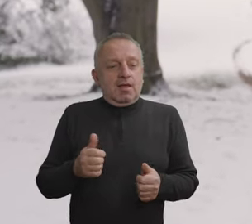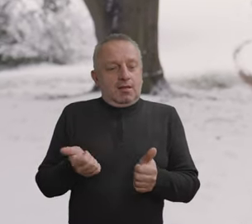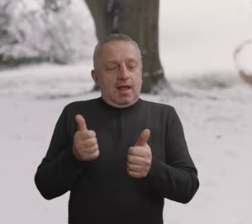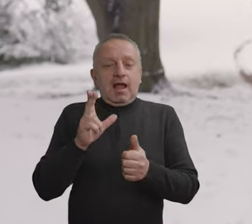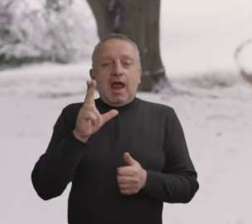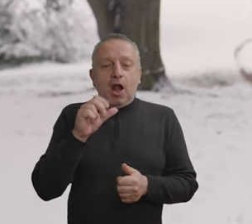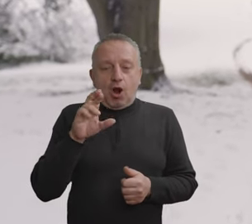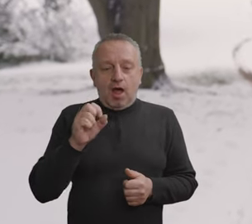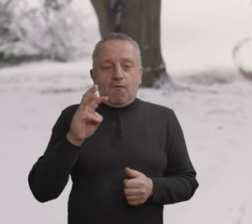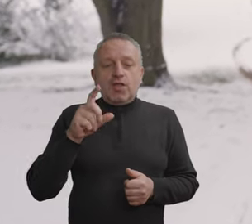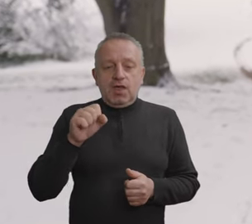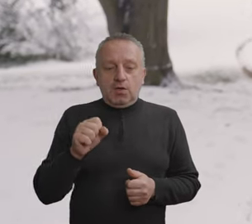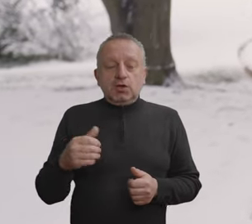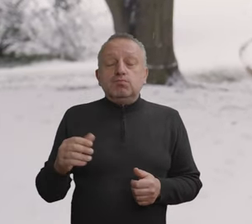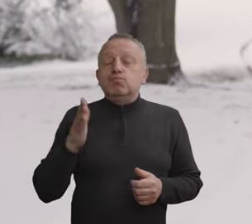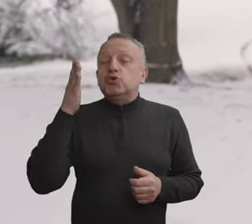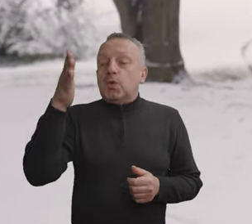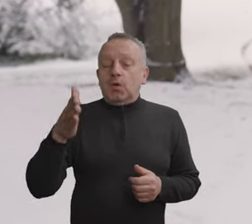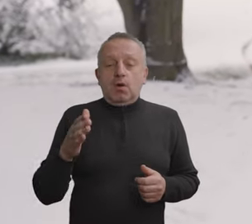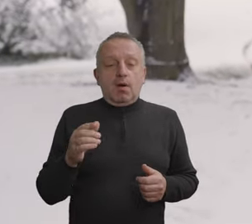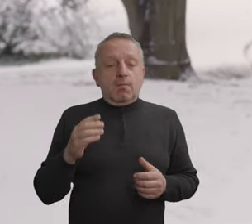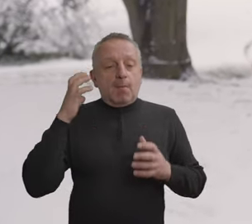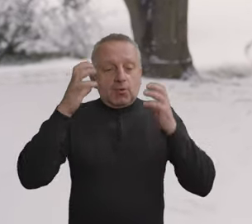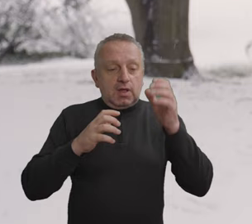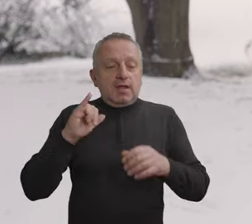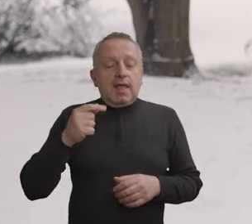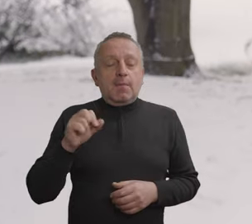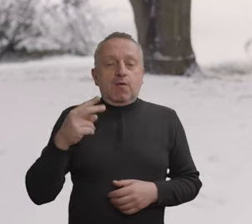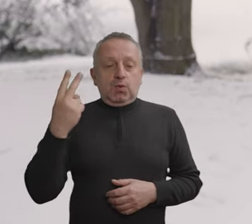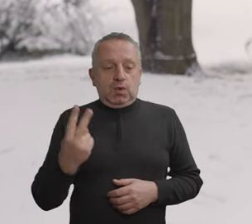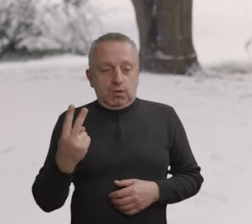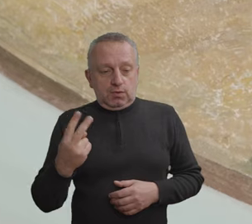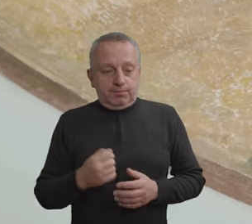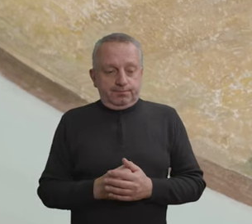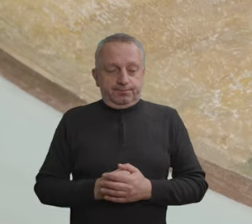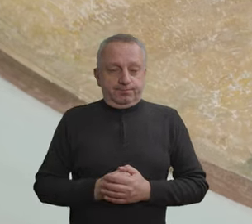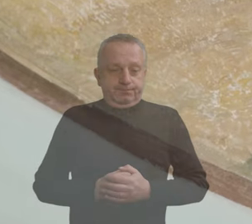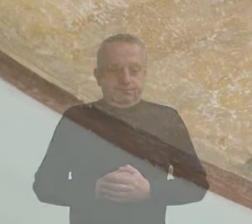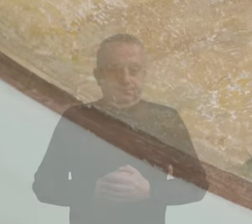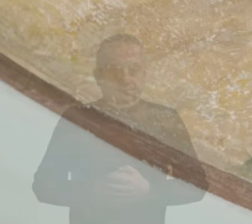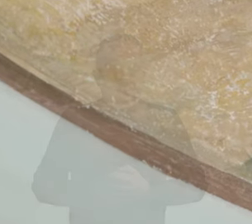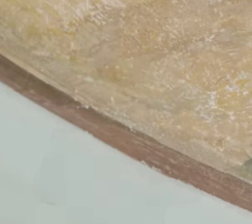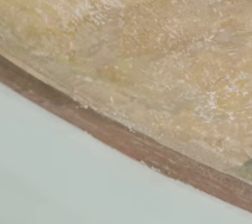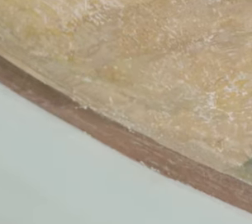protektorem Karola Wojtyły, czyli przyszłego papieża Jana Pawła II.